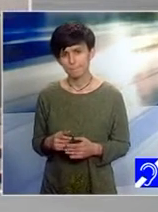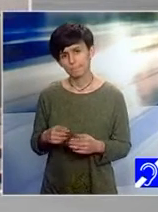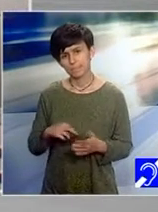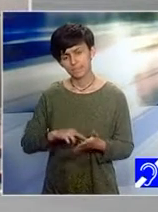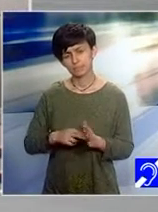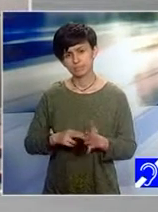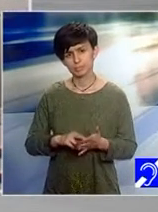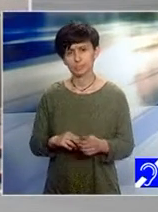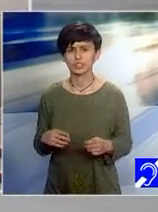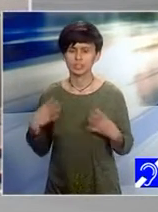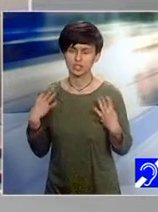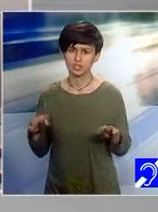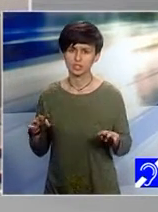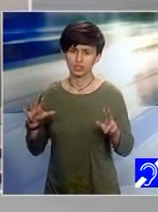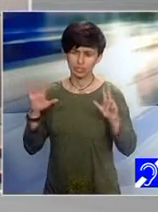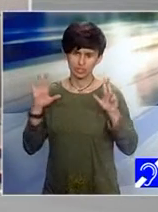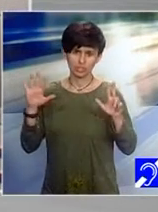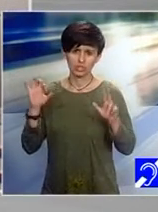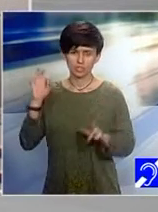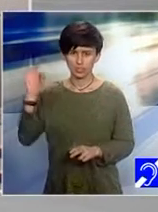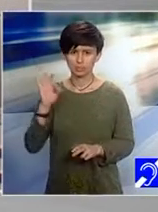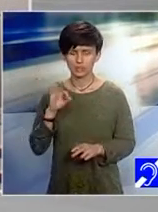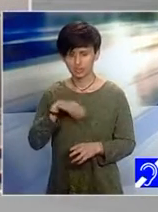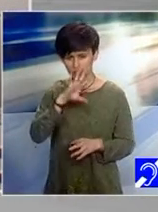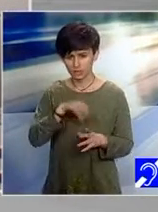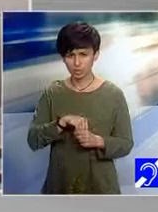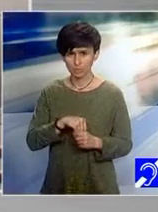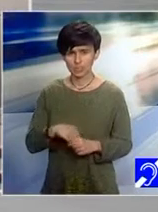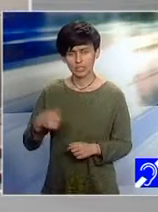de 98% locuită de către armeni.